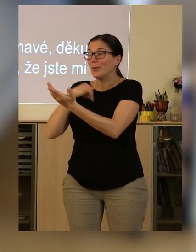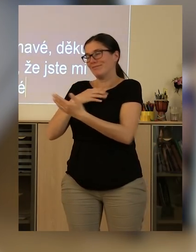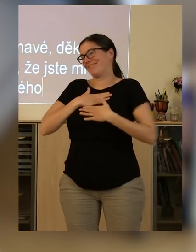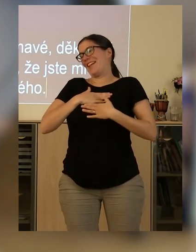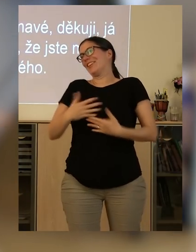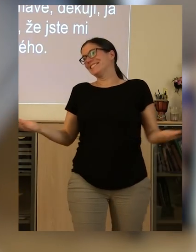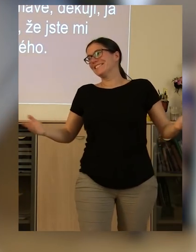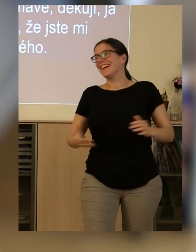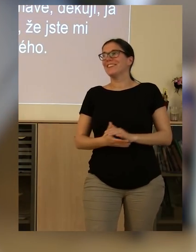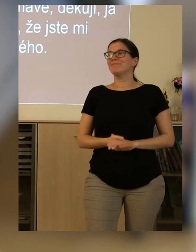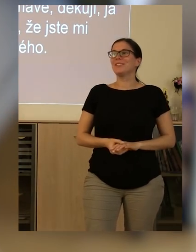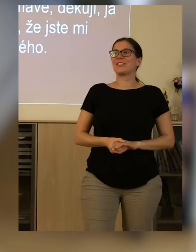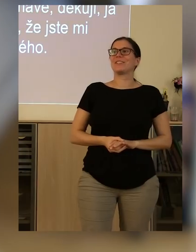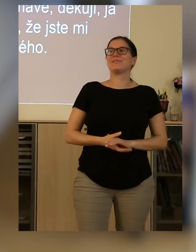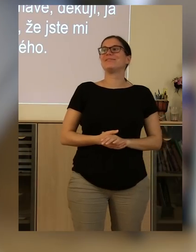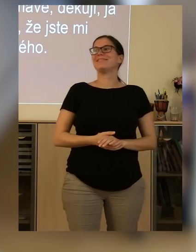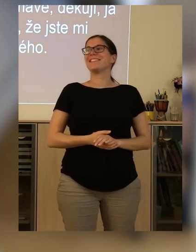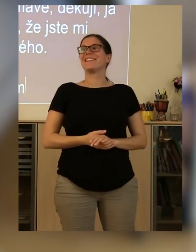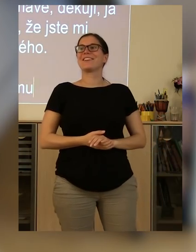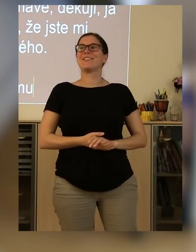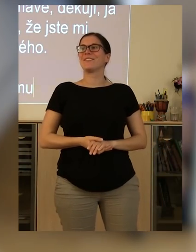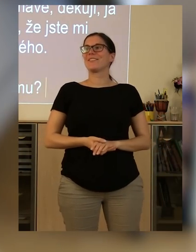Děkuji. Jo.